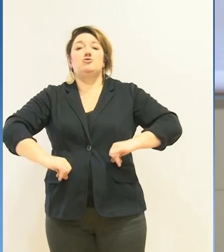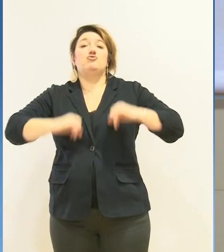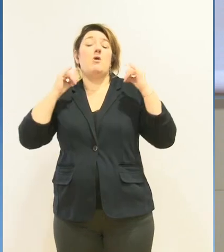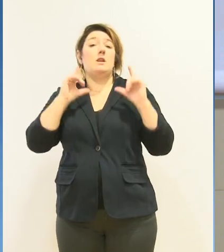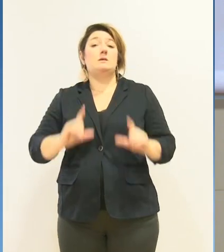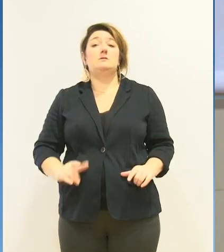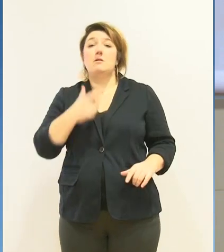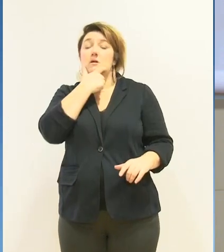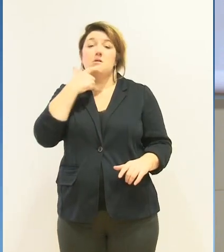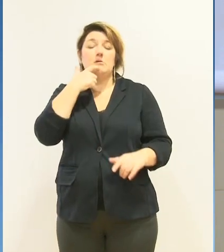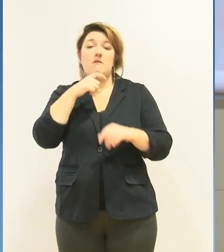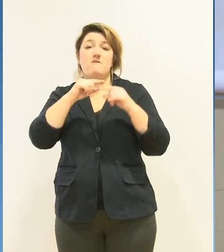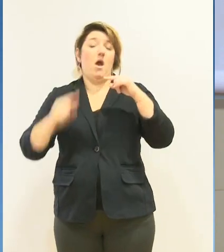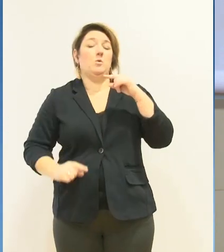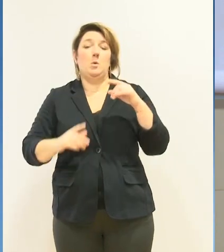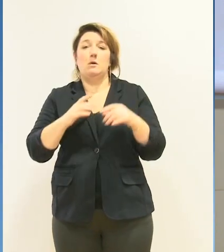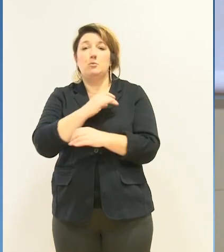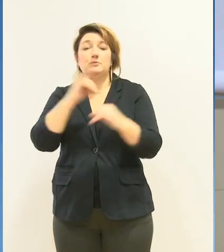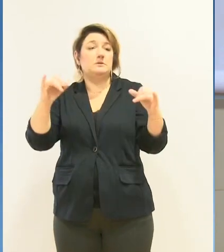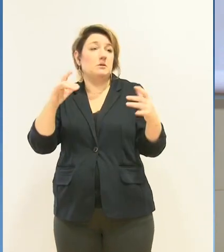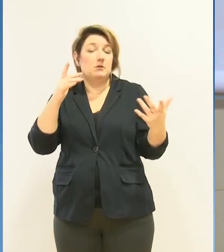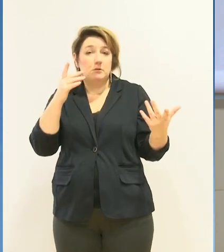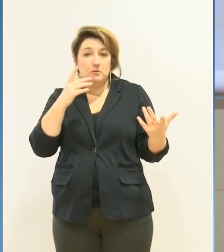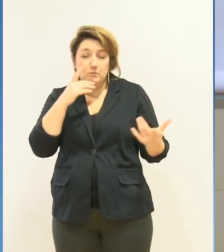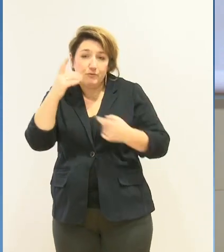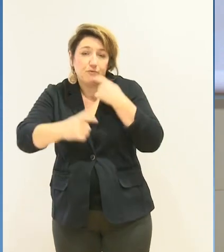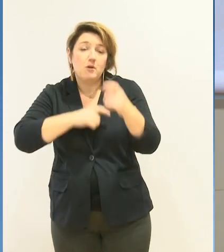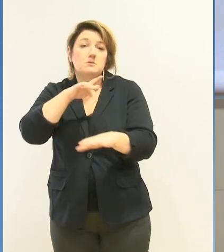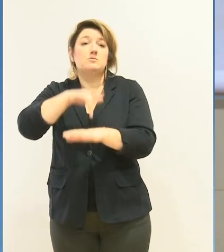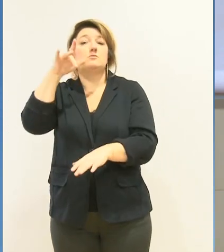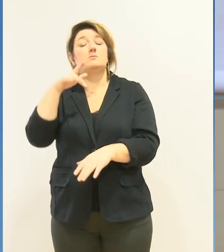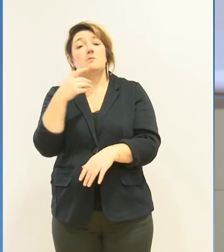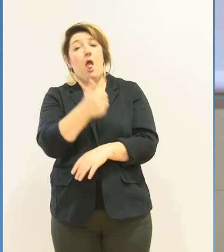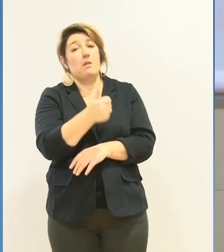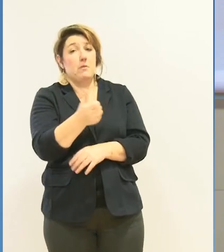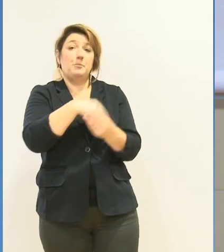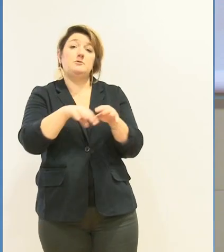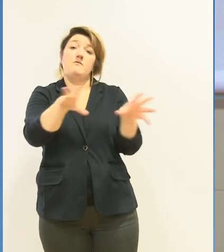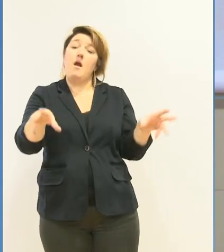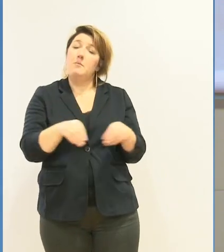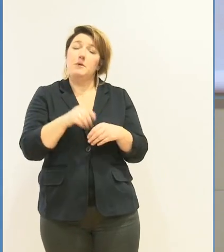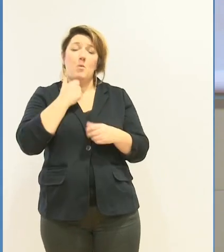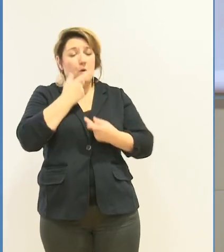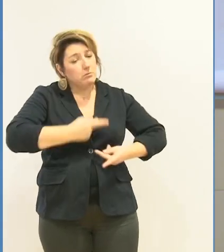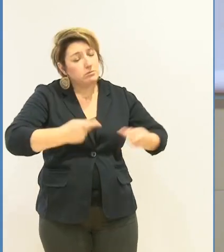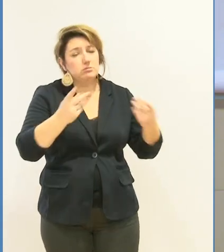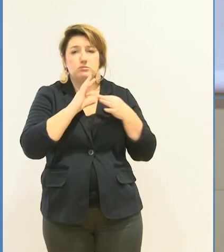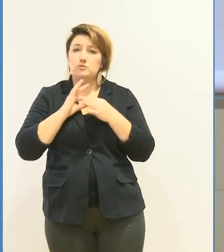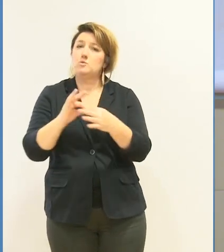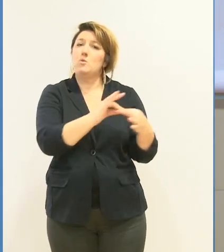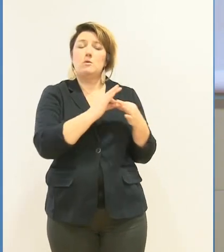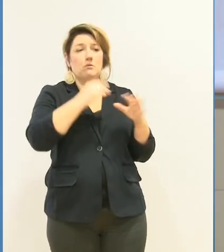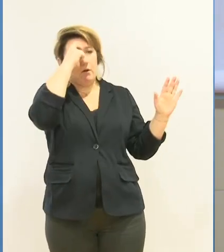gravement fracturée je tiens à renouveler à elle ainsi qu'à sa famille ma solidarité et notre solidarité